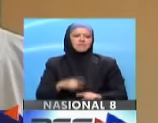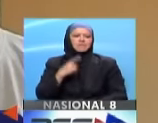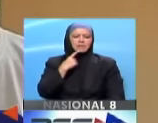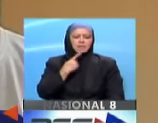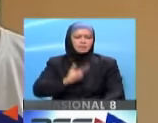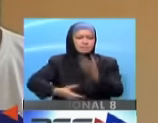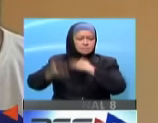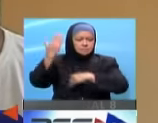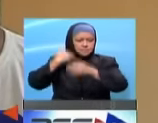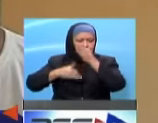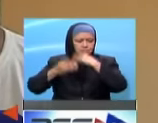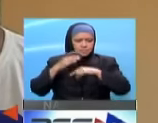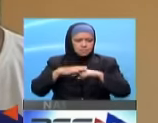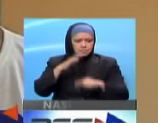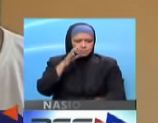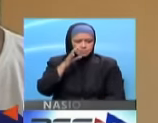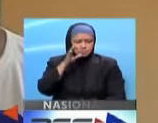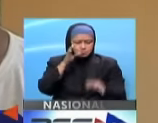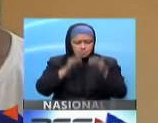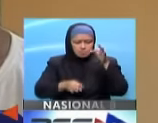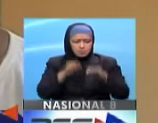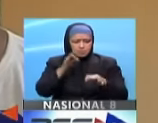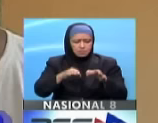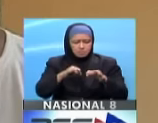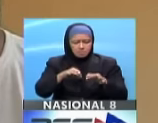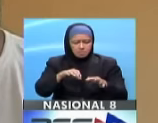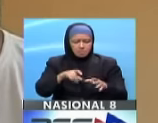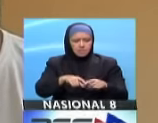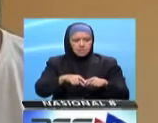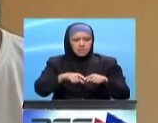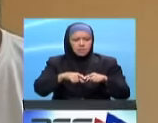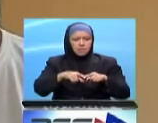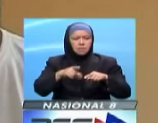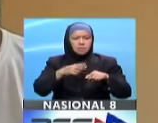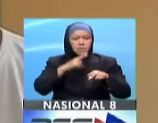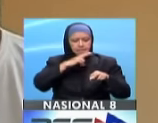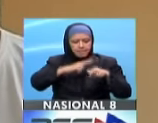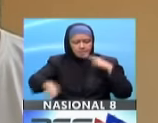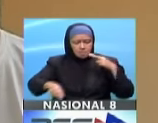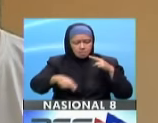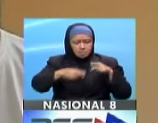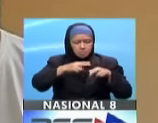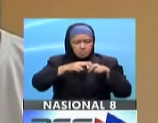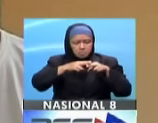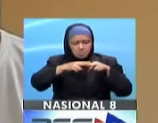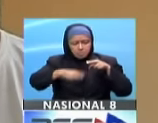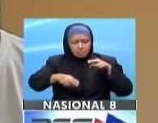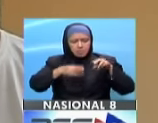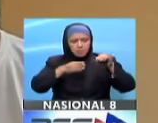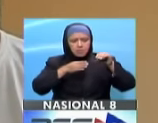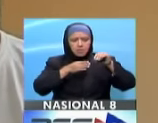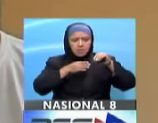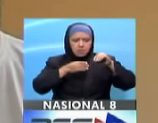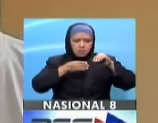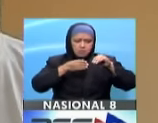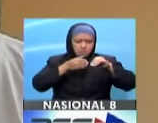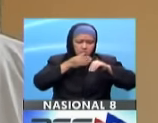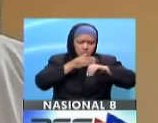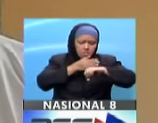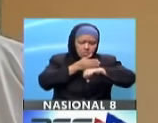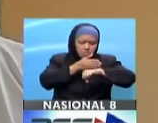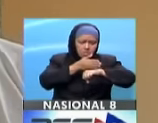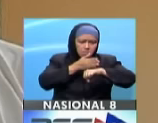pun, dikira tidak sah dah penjebelahan tu. Sedangkan benda tu masih lagi